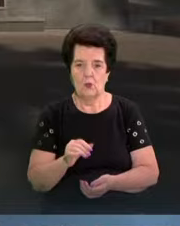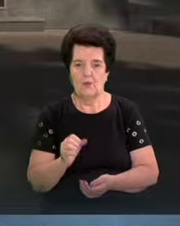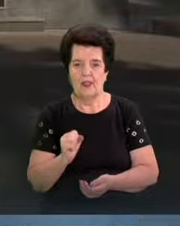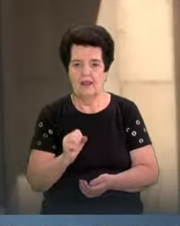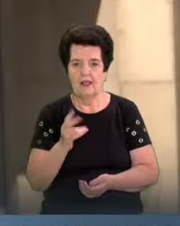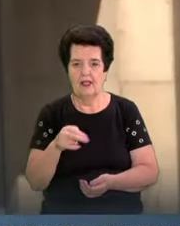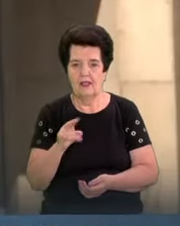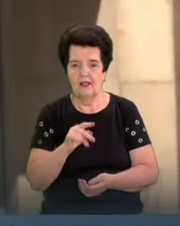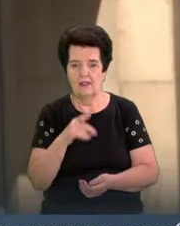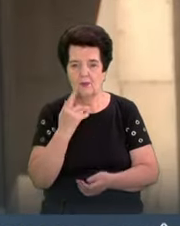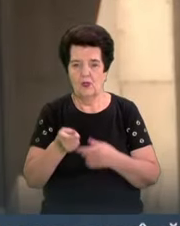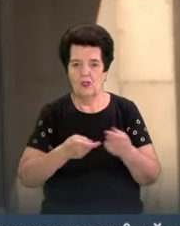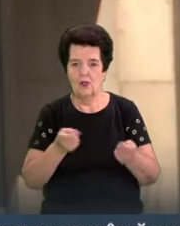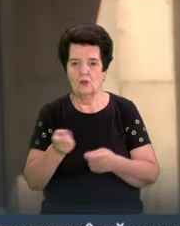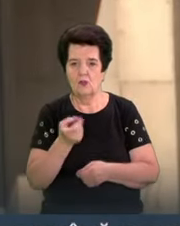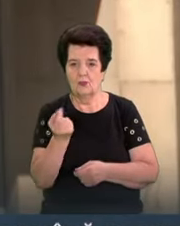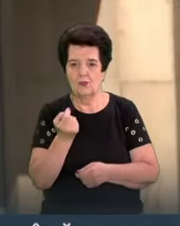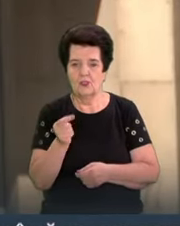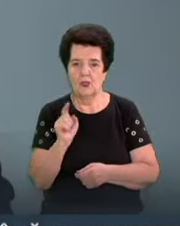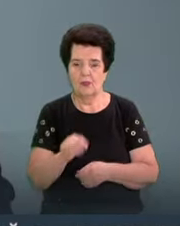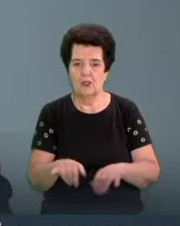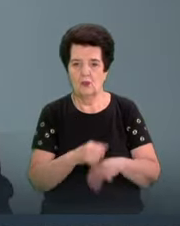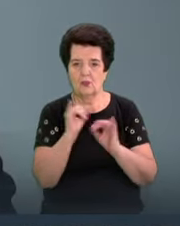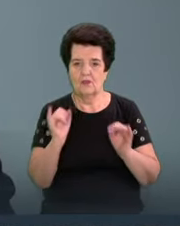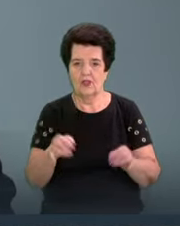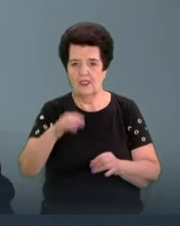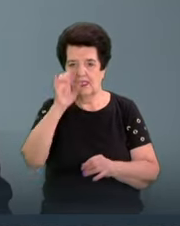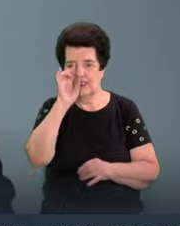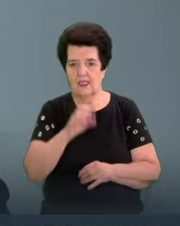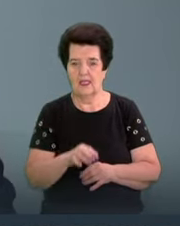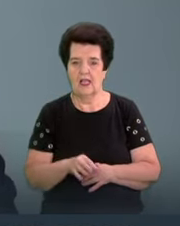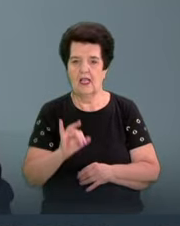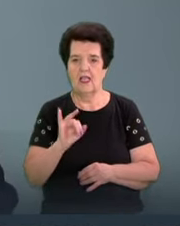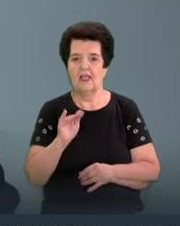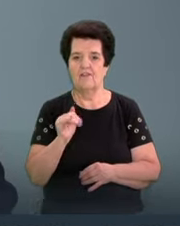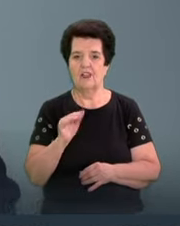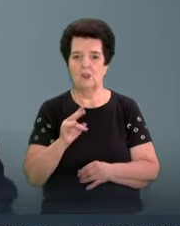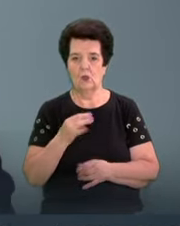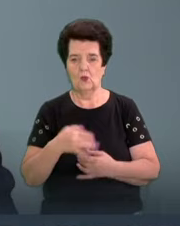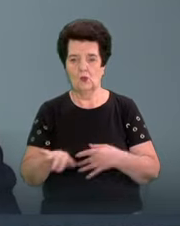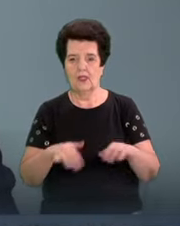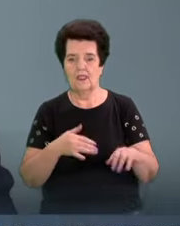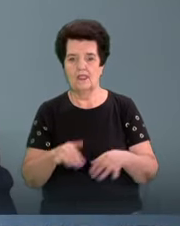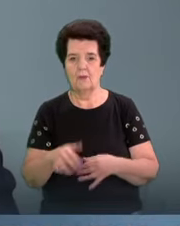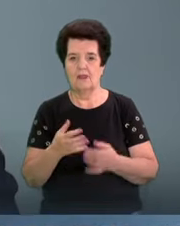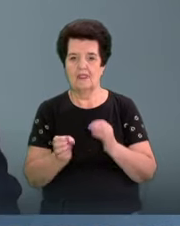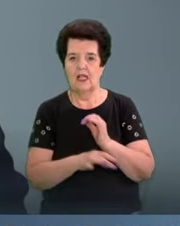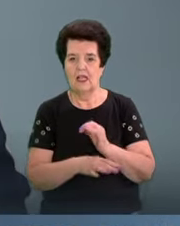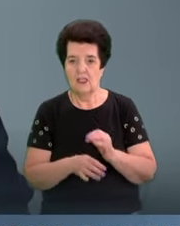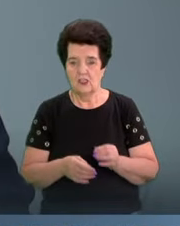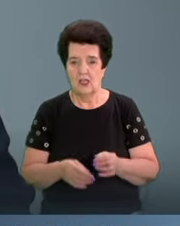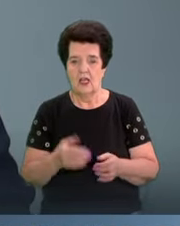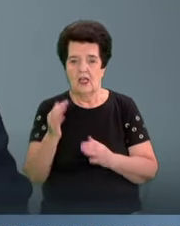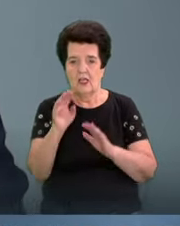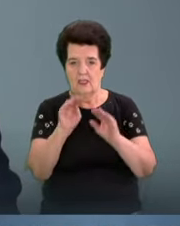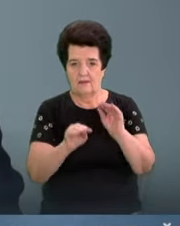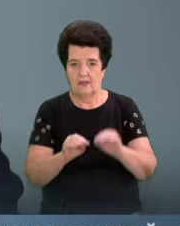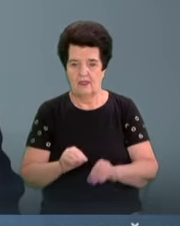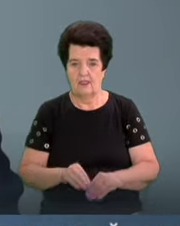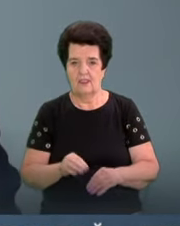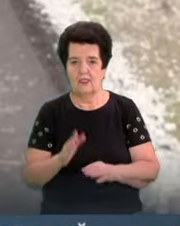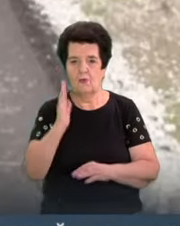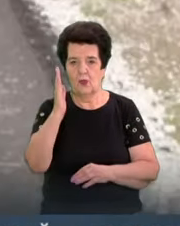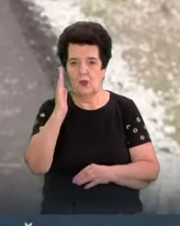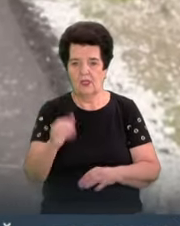ani autoritățile au făcut prea puțin pentru dezvoltarea țării, iar o infrastructură slabă înseamnă sărăcie. Pe cap de listă în prioritățile sale